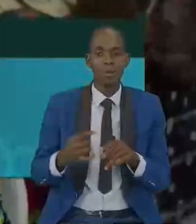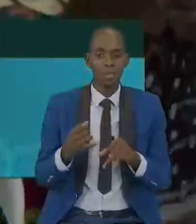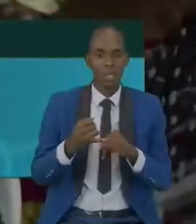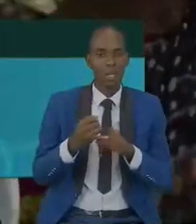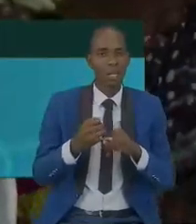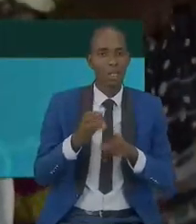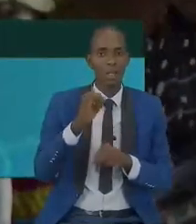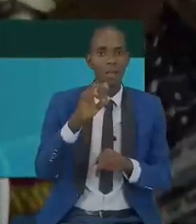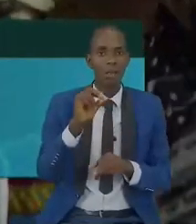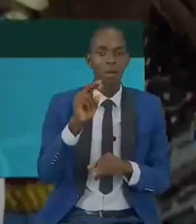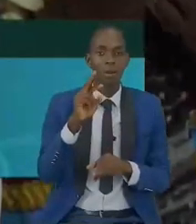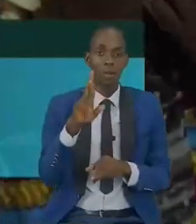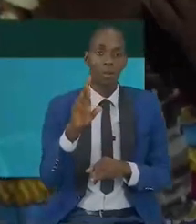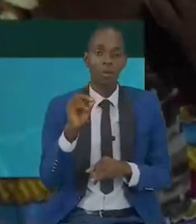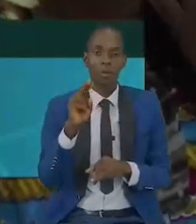4, 20.